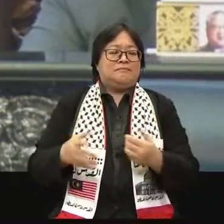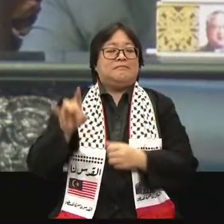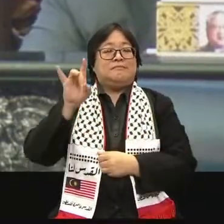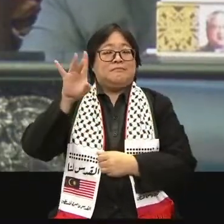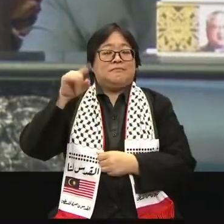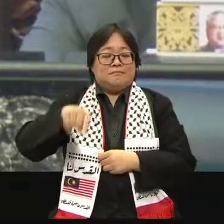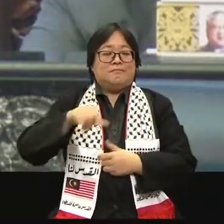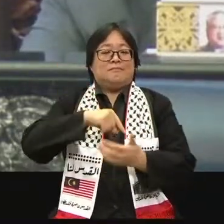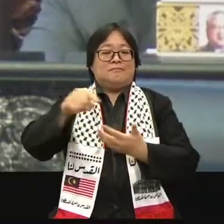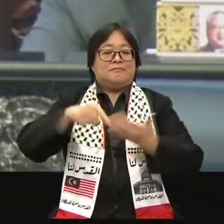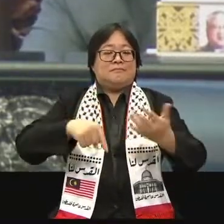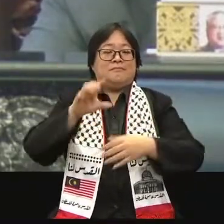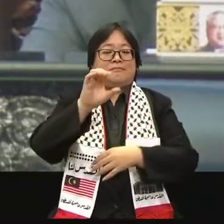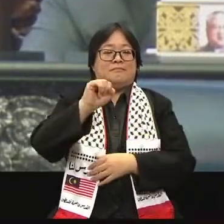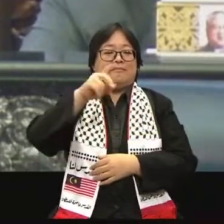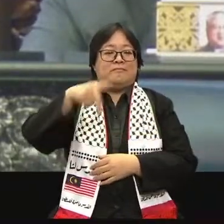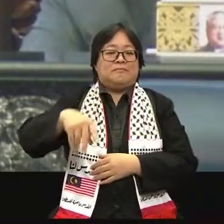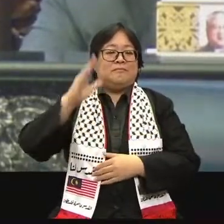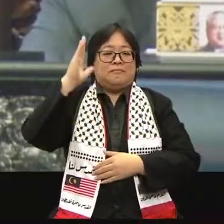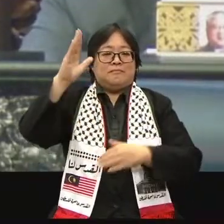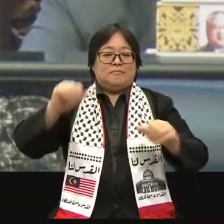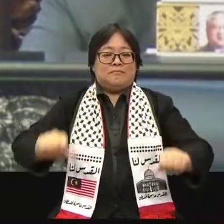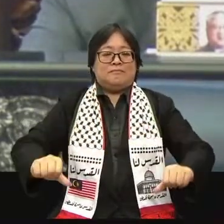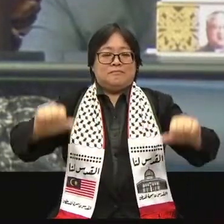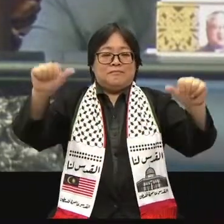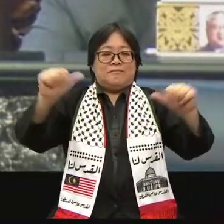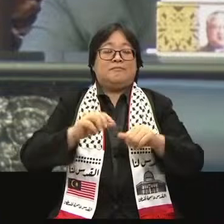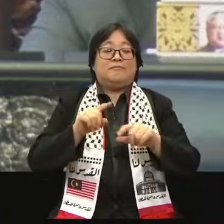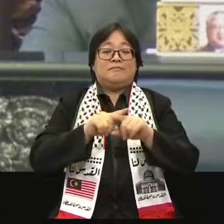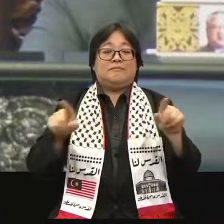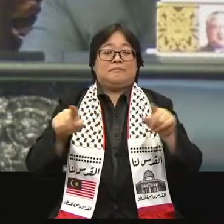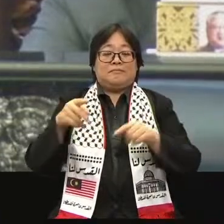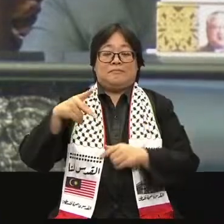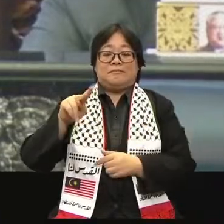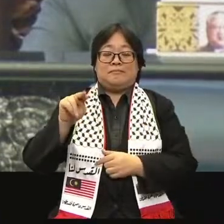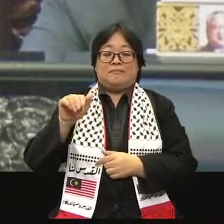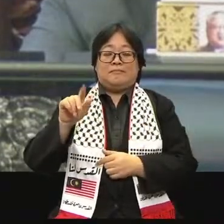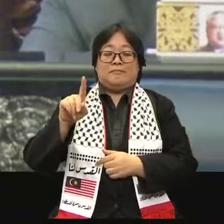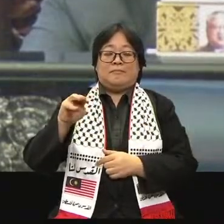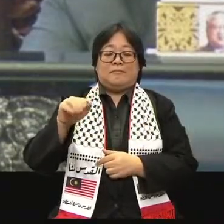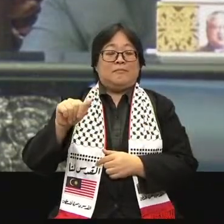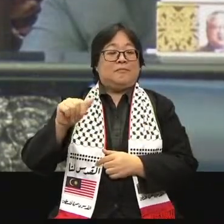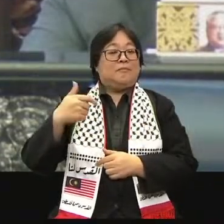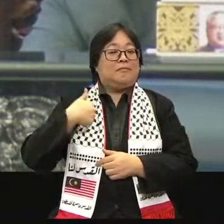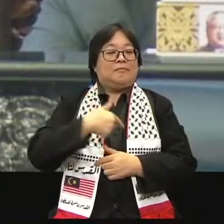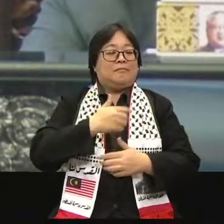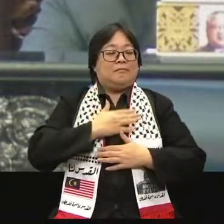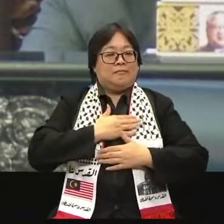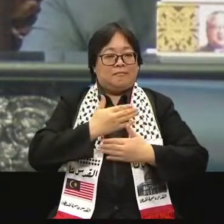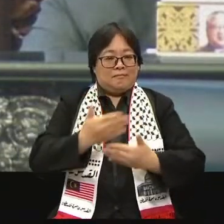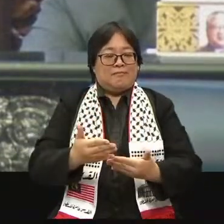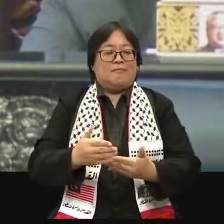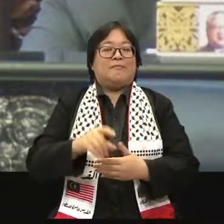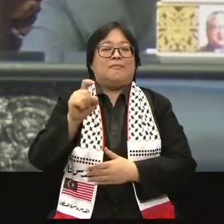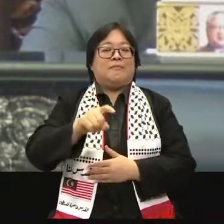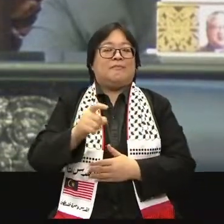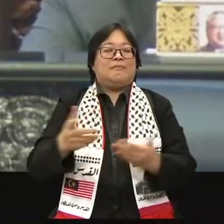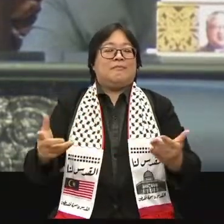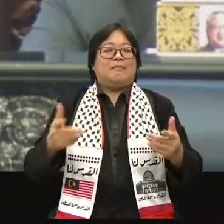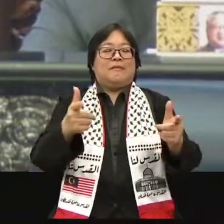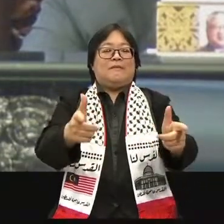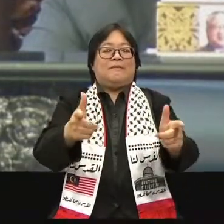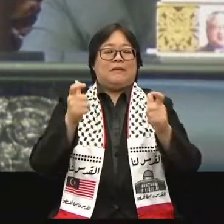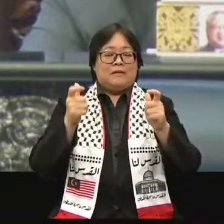insya-allah ini antara sop yang akan kita perkemaskan tapi di perikat komitmen kita adalah untuk memastikan